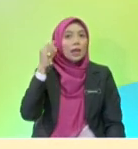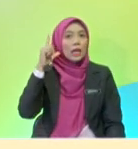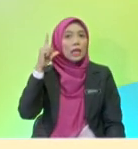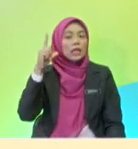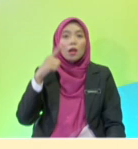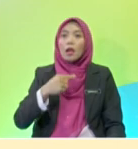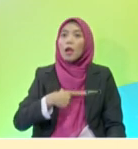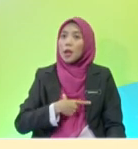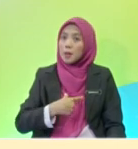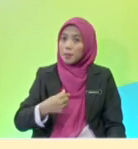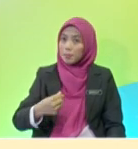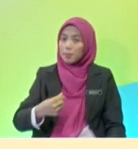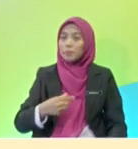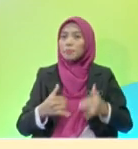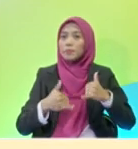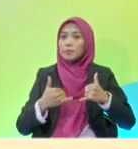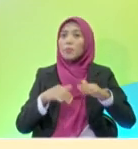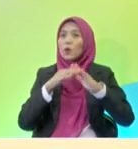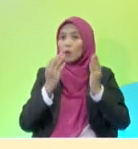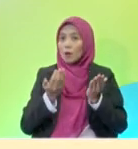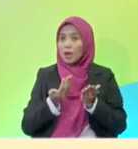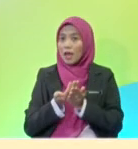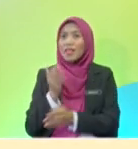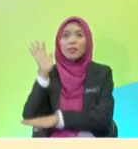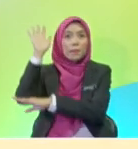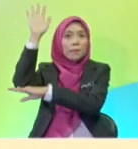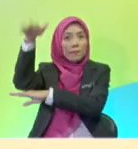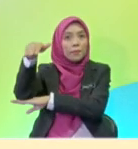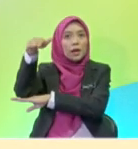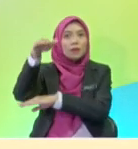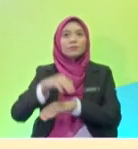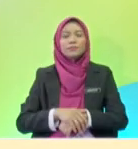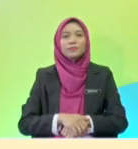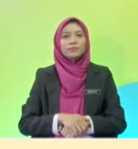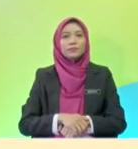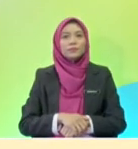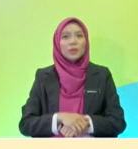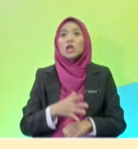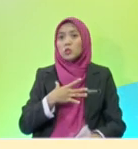bola tampar ah gemar bermain bola tanpa